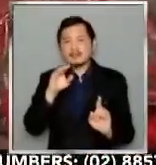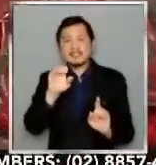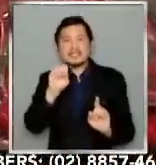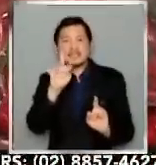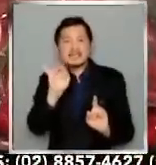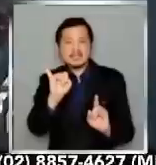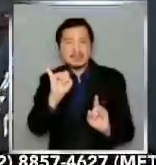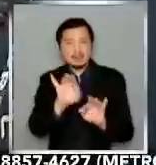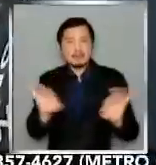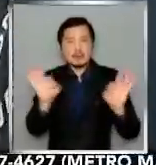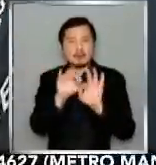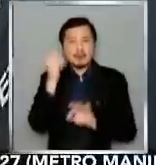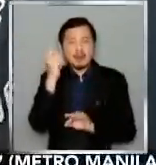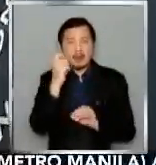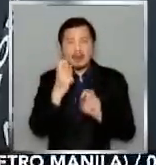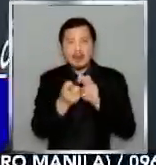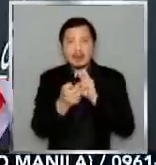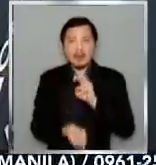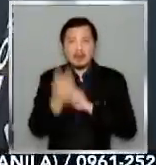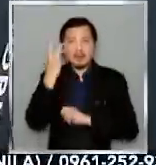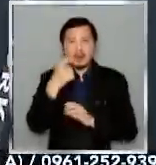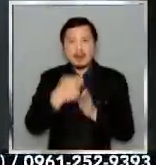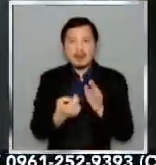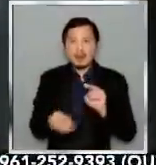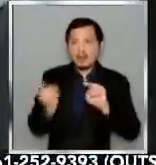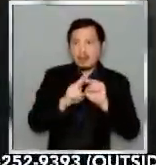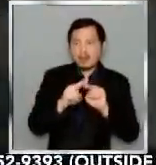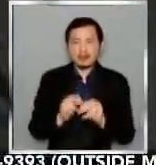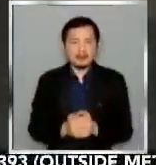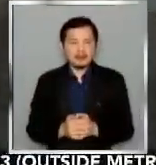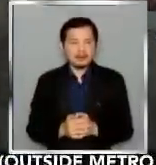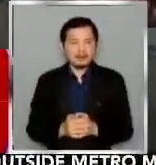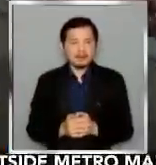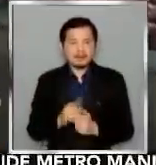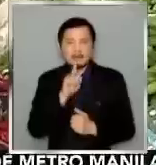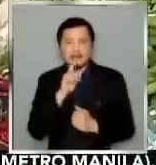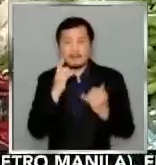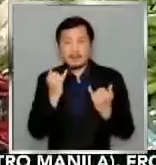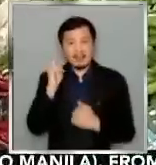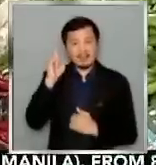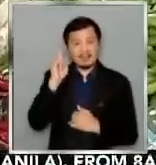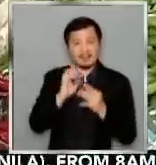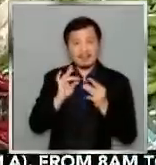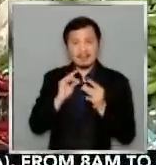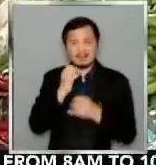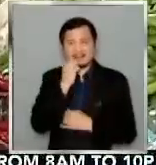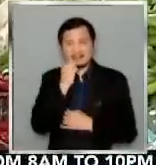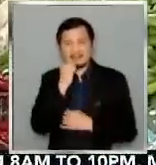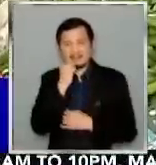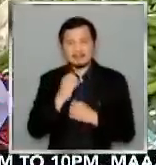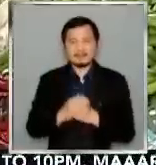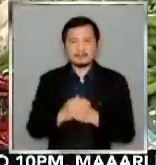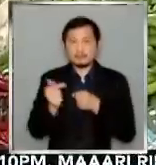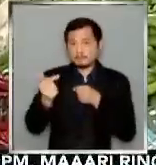nito ngayon. Ay, ganun na lang, 40 pesos, ng kunti. Tipid na lang, kaya subang mahal. Dito nga raw sa Mega